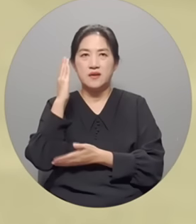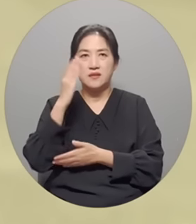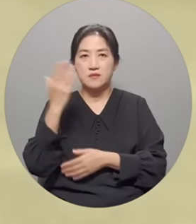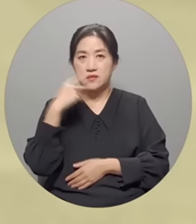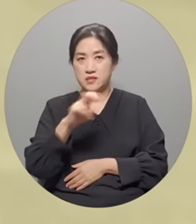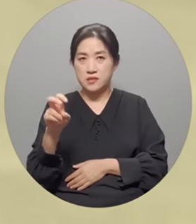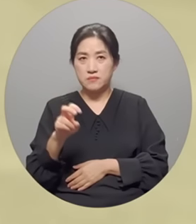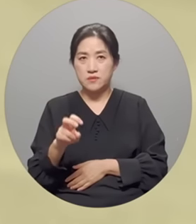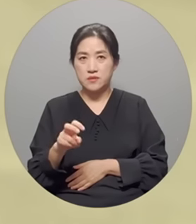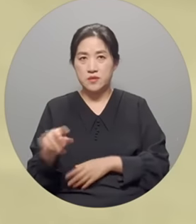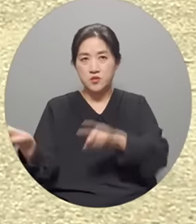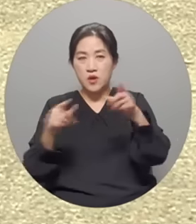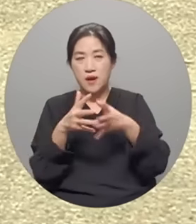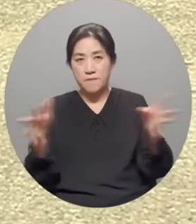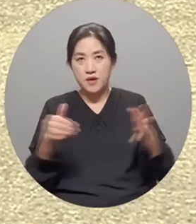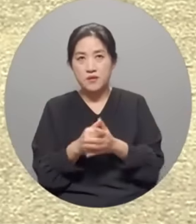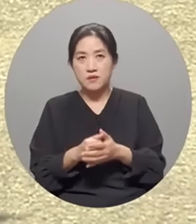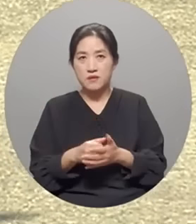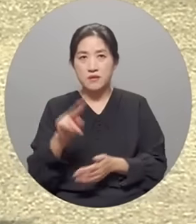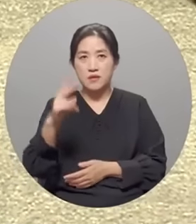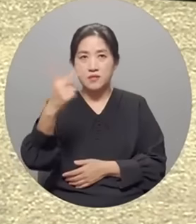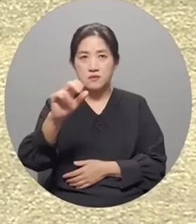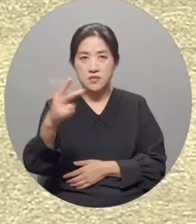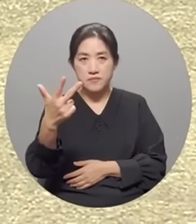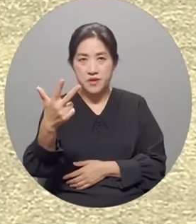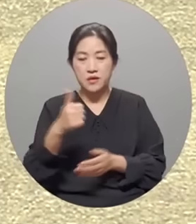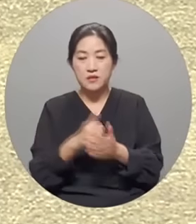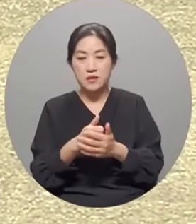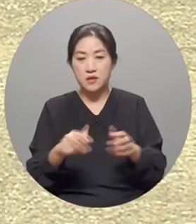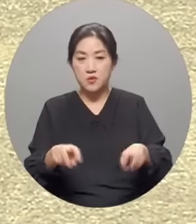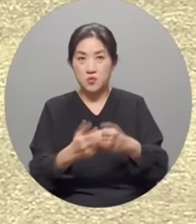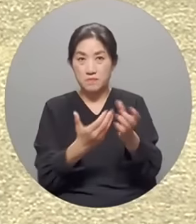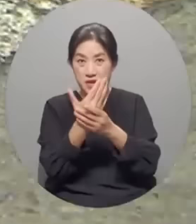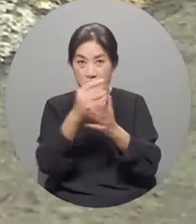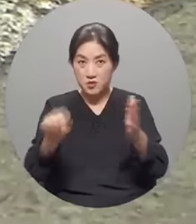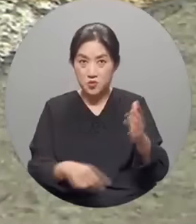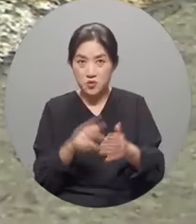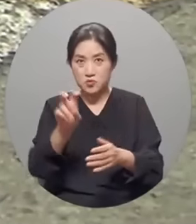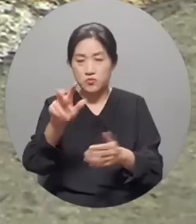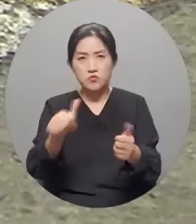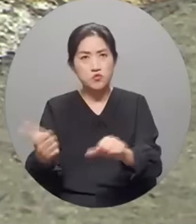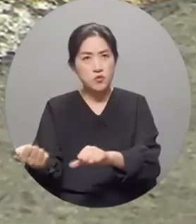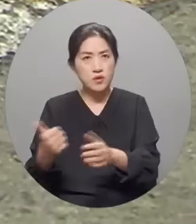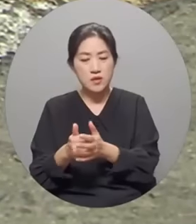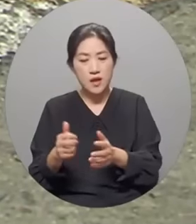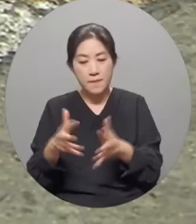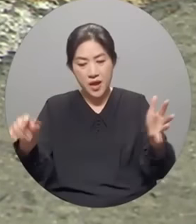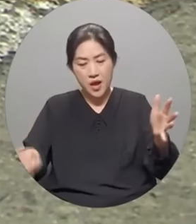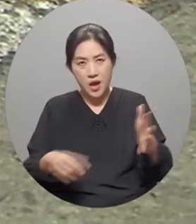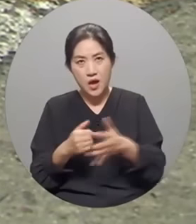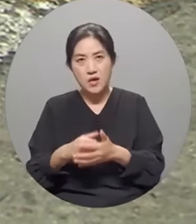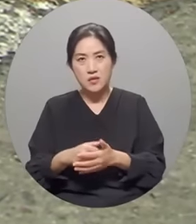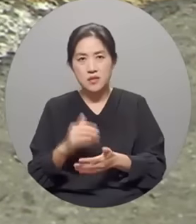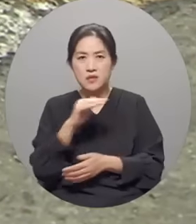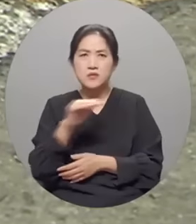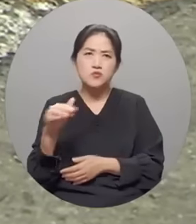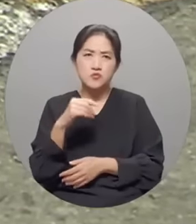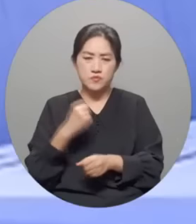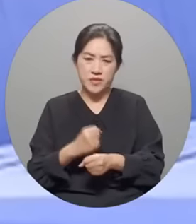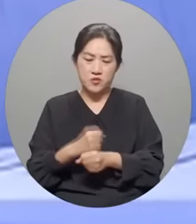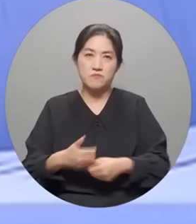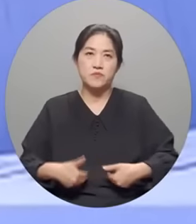2020년 전국 아파트 단지에서 2,700여 건의 교통사고가 발생해 22명이 숨진 만큼 단지 내 단속 규정도 마련해야 한다고